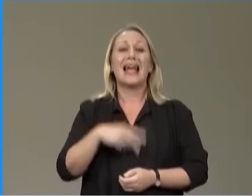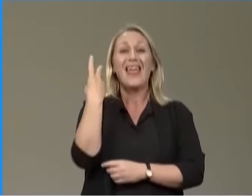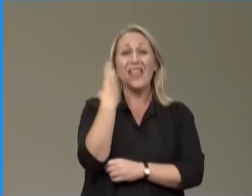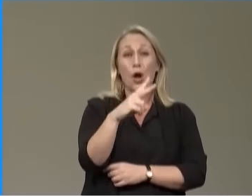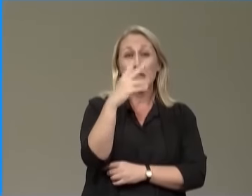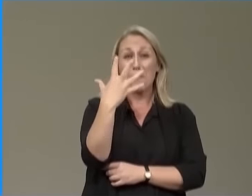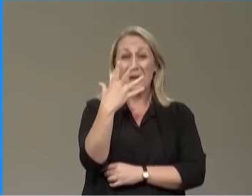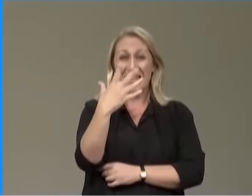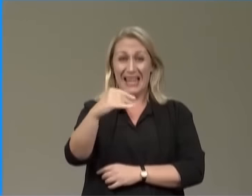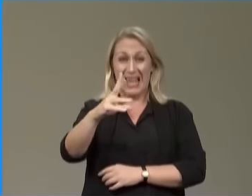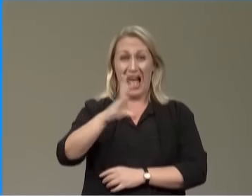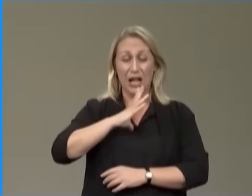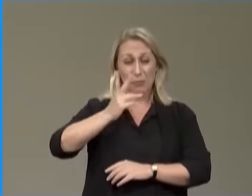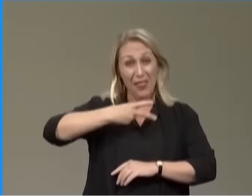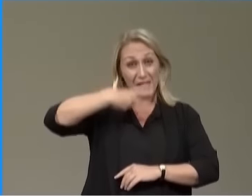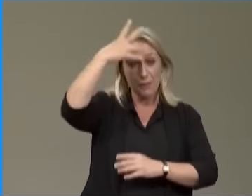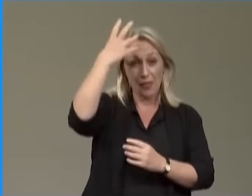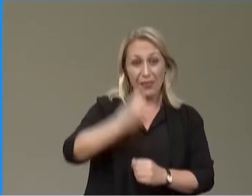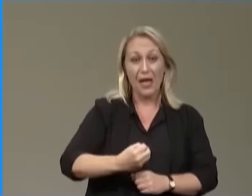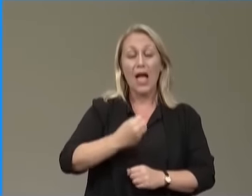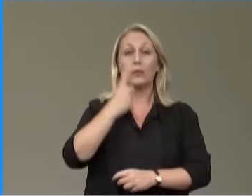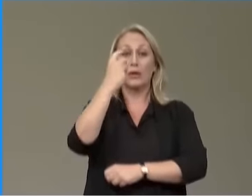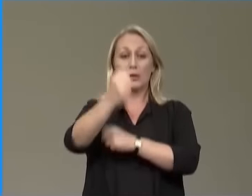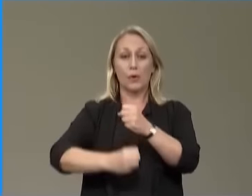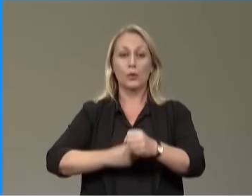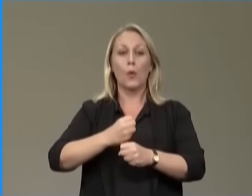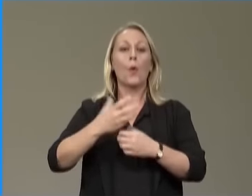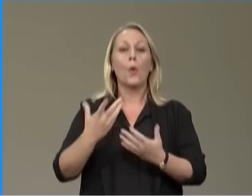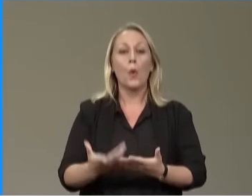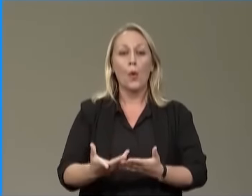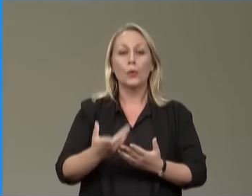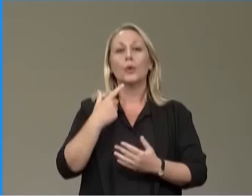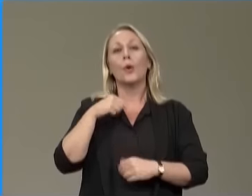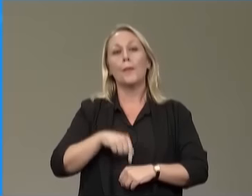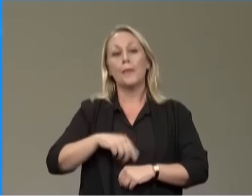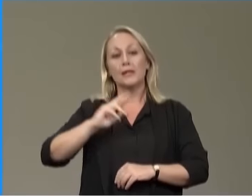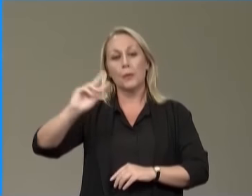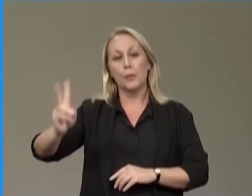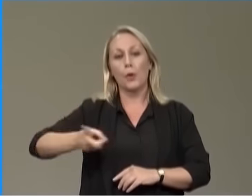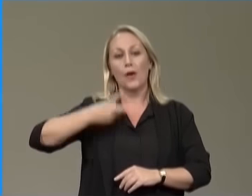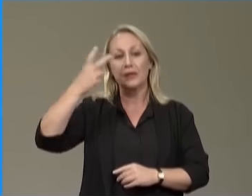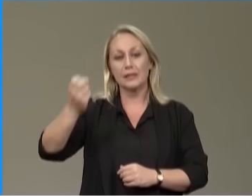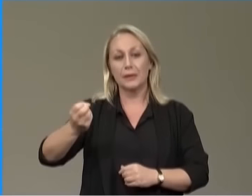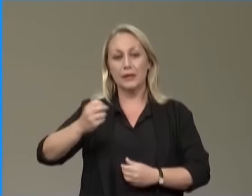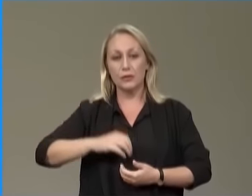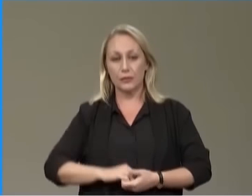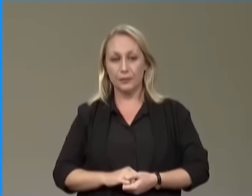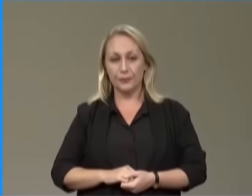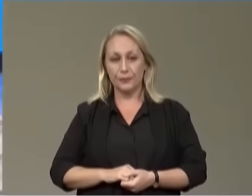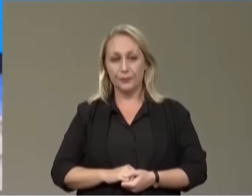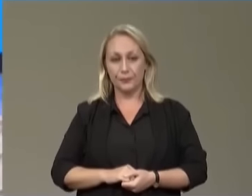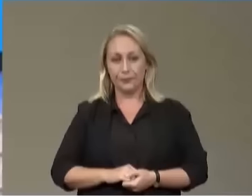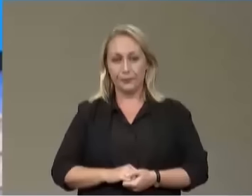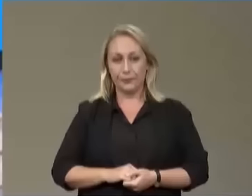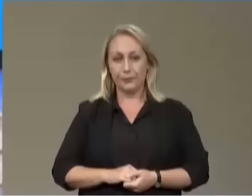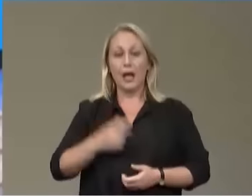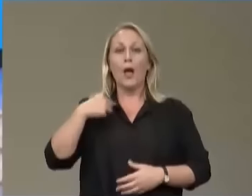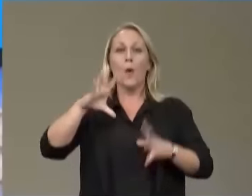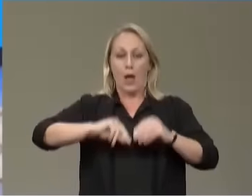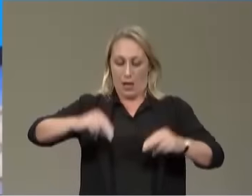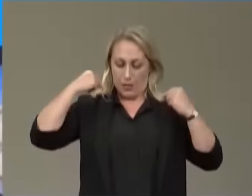205.000 δικαιούχοι του ελάχιστου εγκυμένου εισοδόματος θα το λάβουν το Δεκέμβριο αυξημένο κατά 50%. Στο